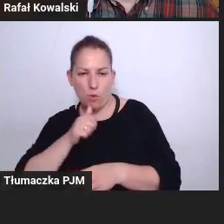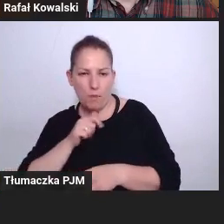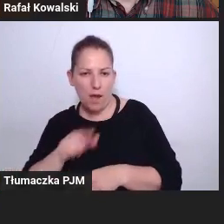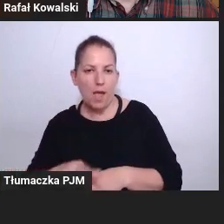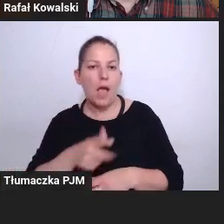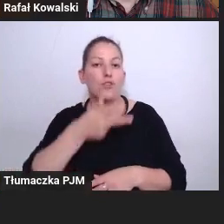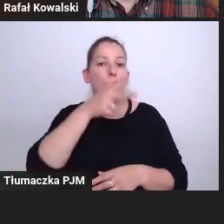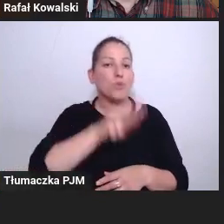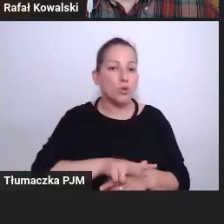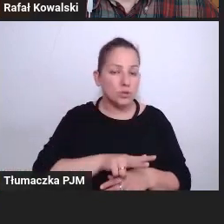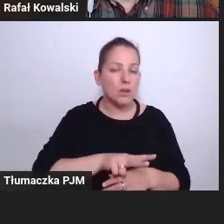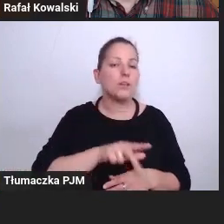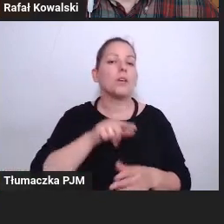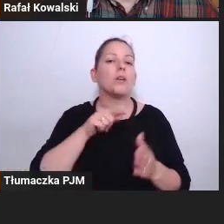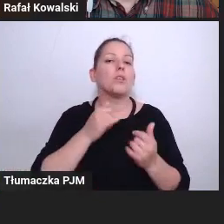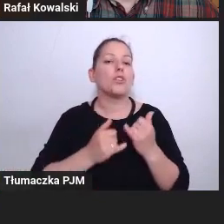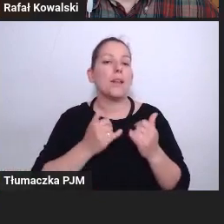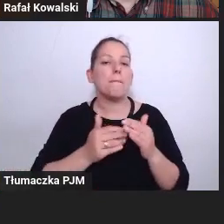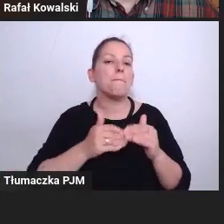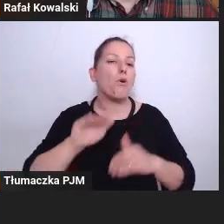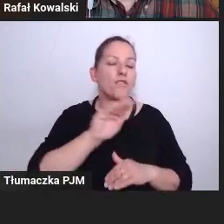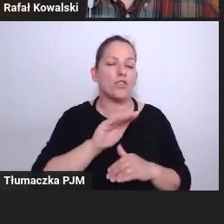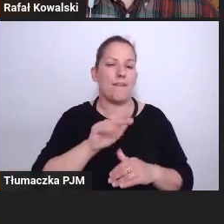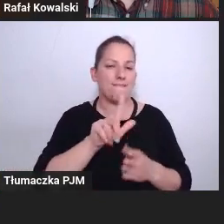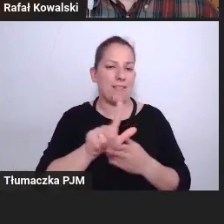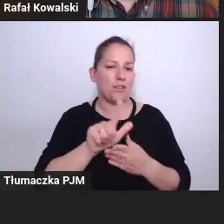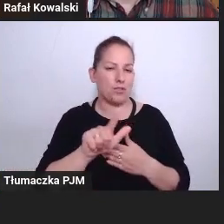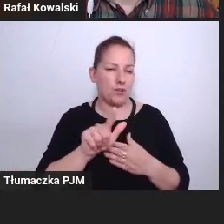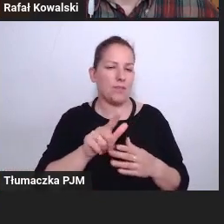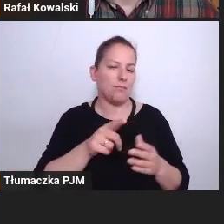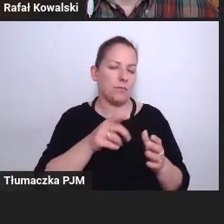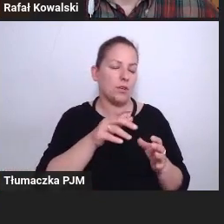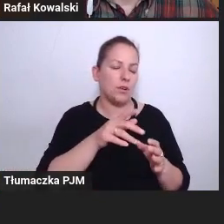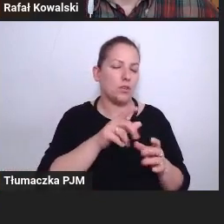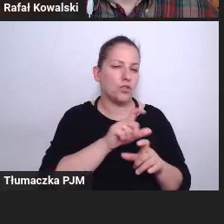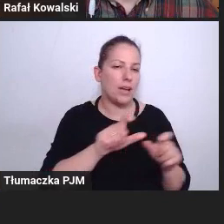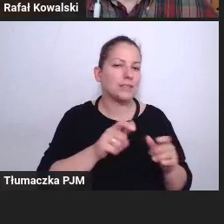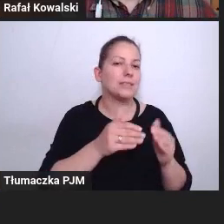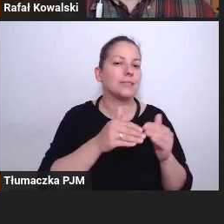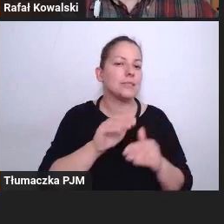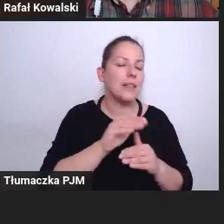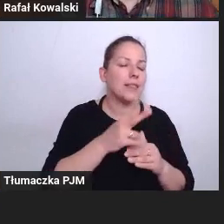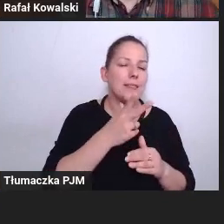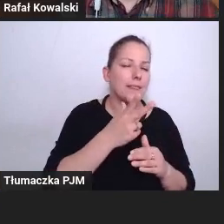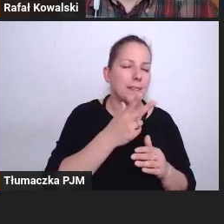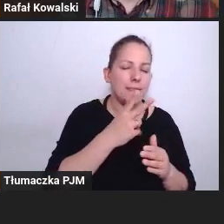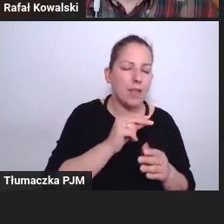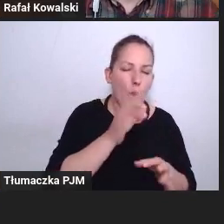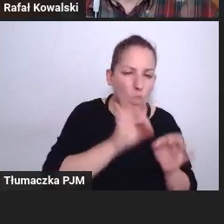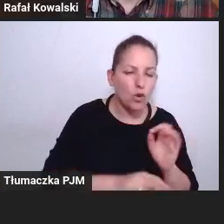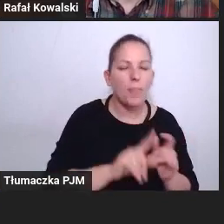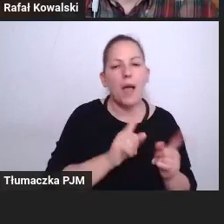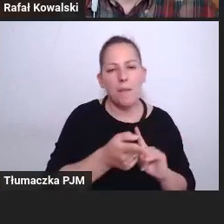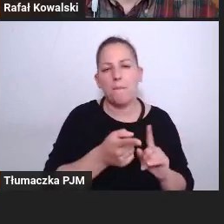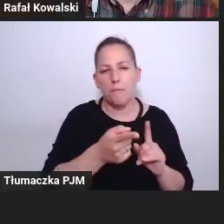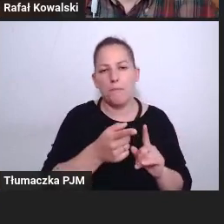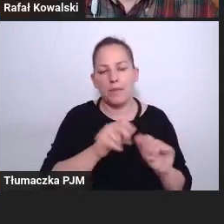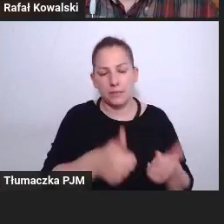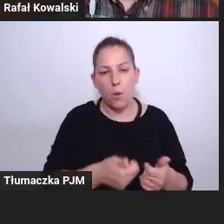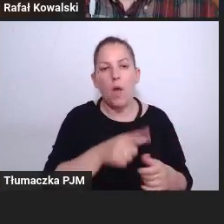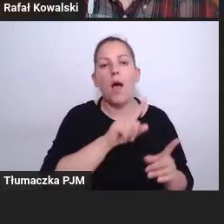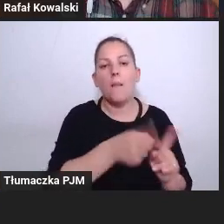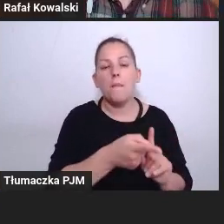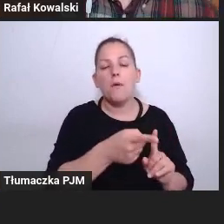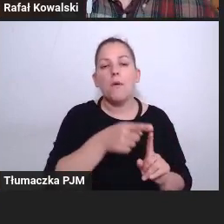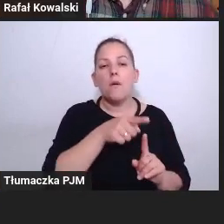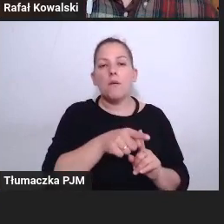trwała wtedy, kiedy na okres powyżej 12 miesięcy, czyli na umowę na czas określony powyżej albo na czas nieokreślony. Czyli ponieważ nam się to zmieniło,